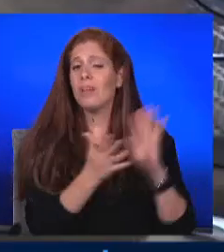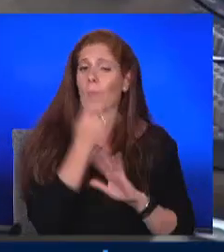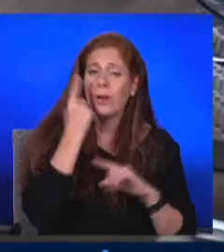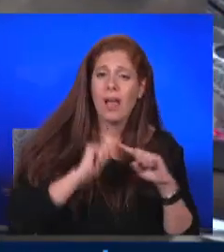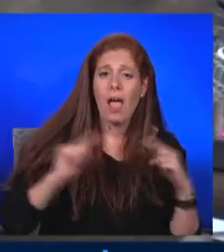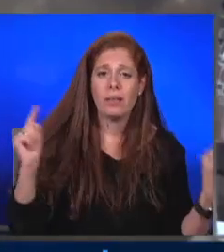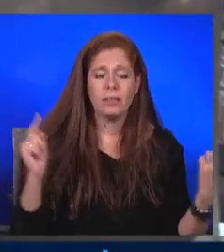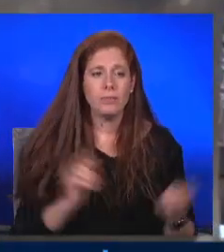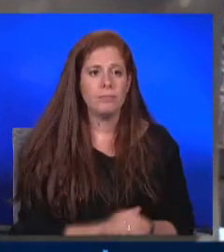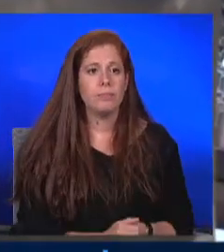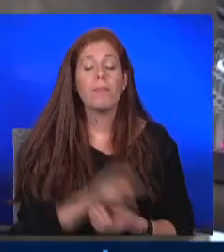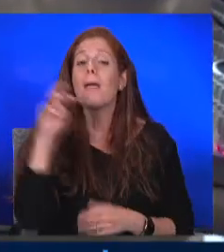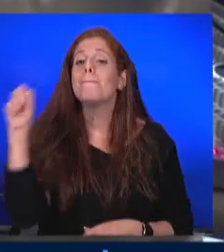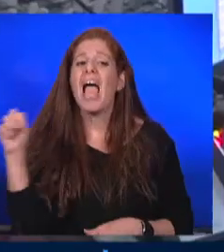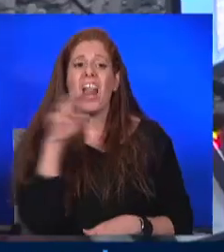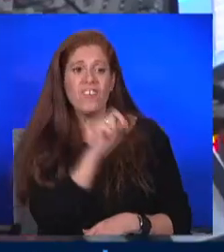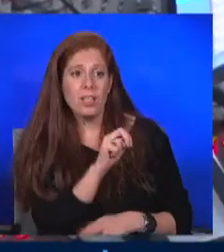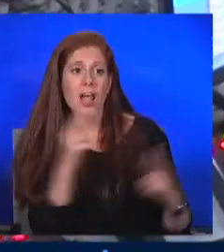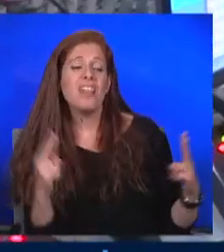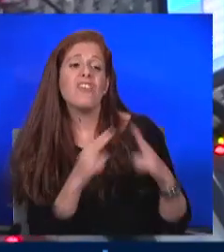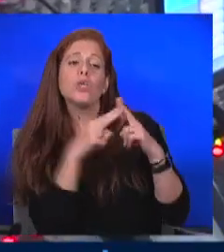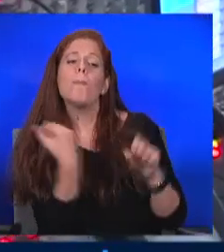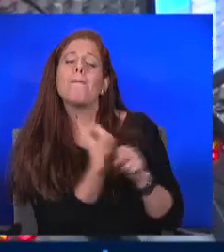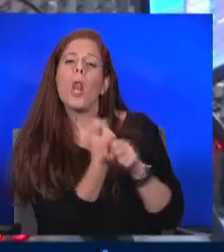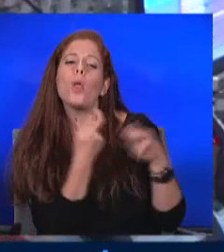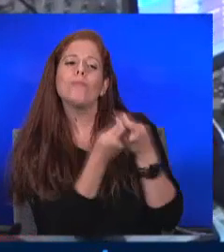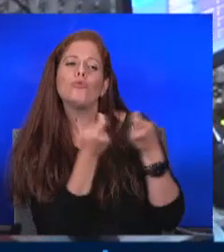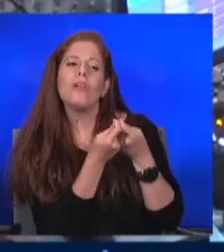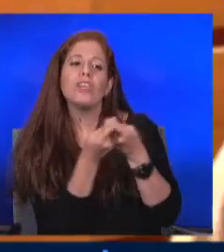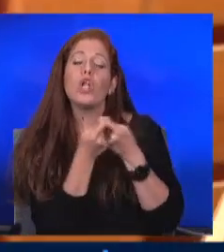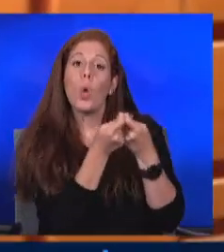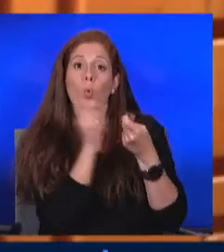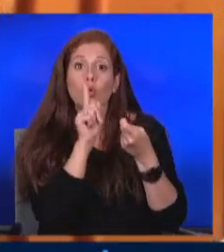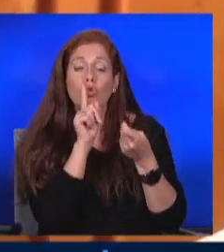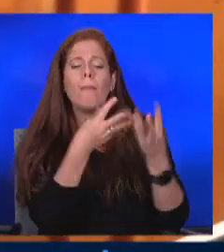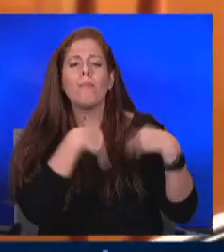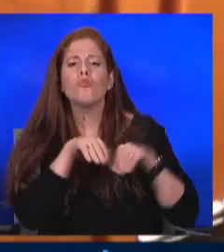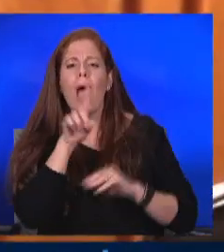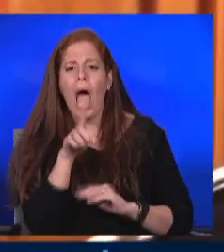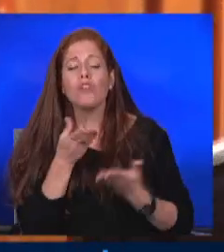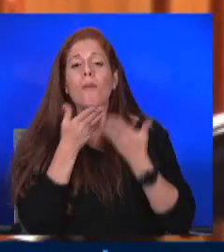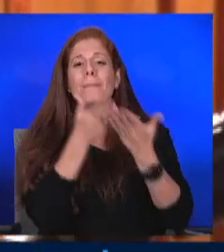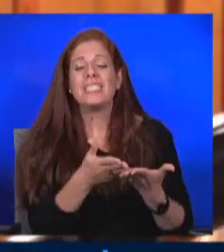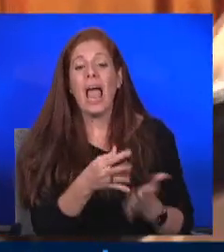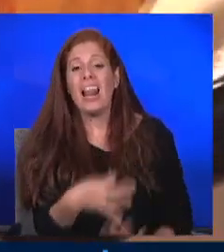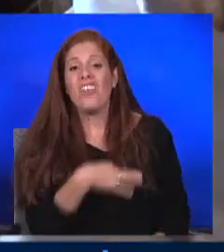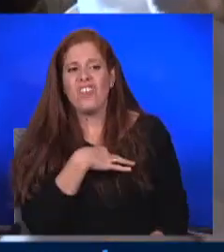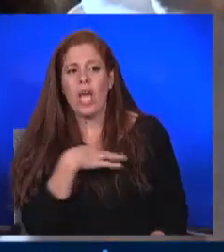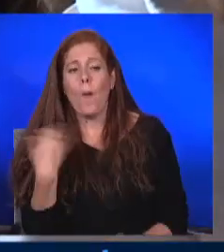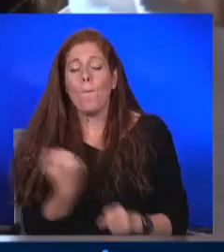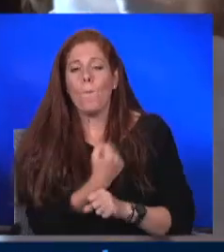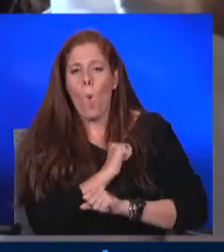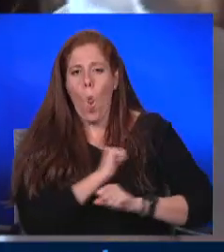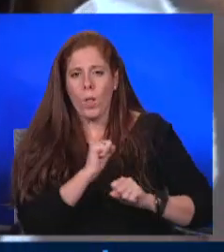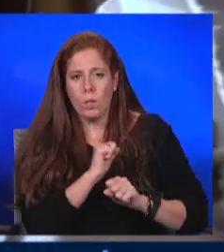מיכל ונטע נפגשו במהלך פעילות משותפת בארגון משפחה אחת המסייע לנפגעי פעולות טרור. הייתי